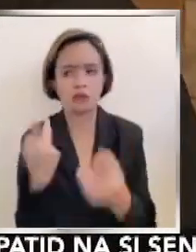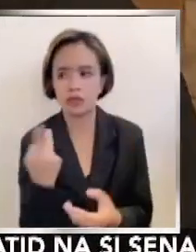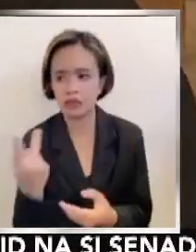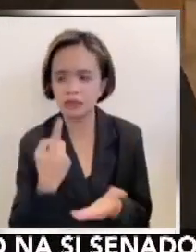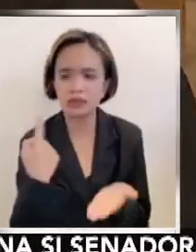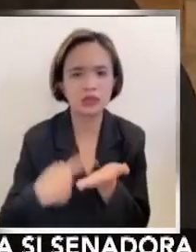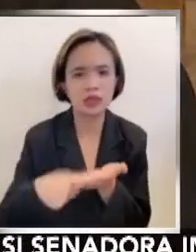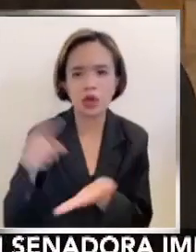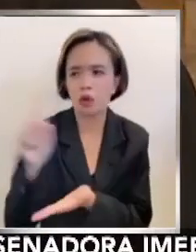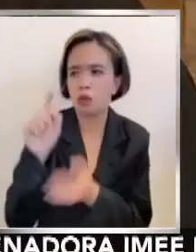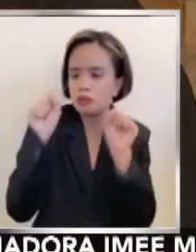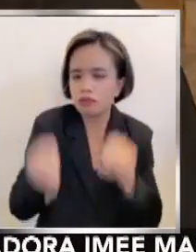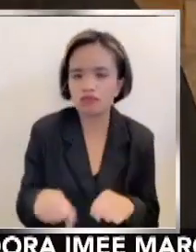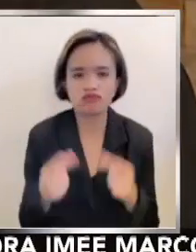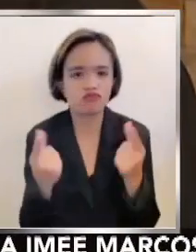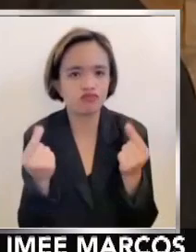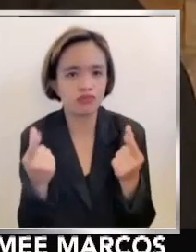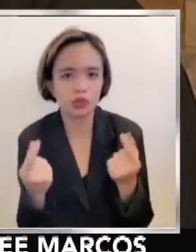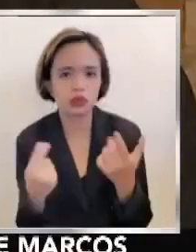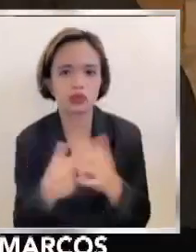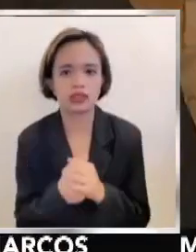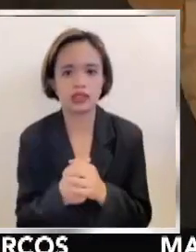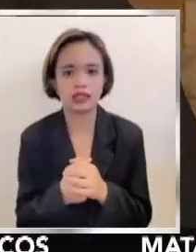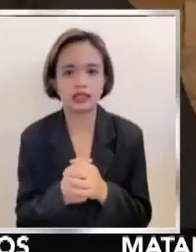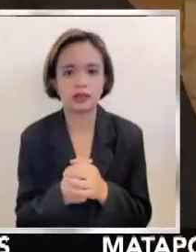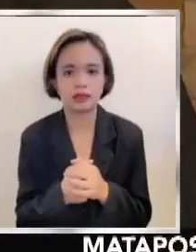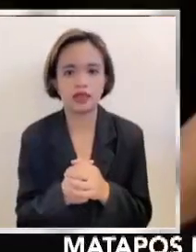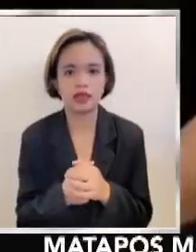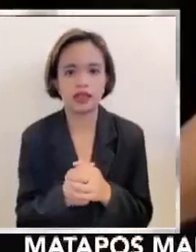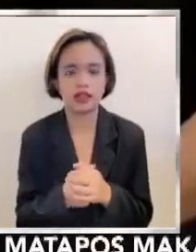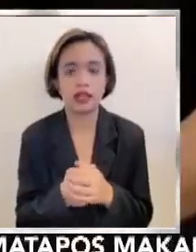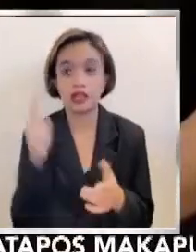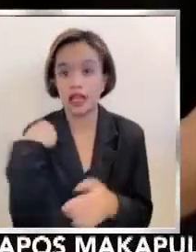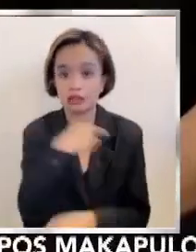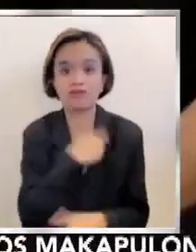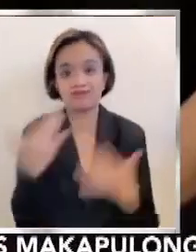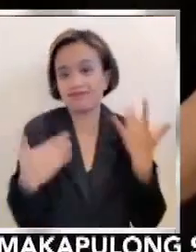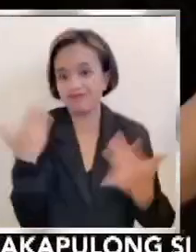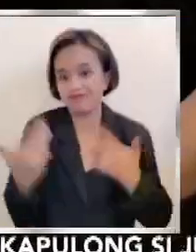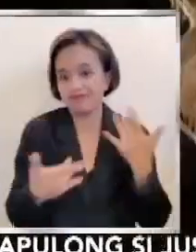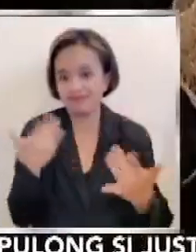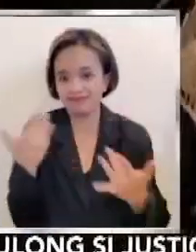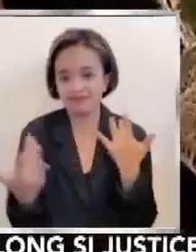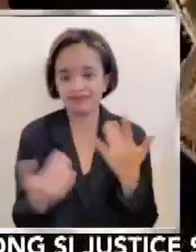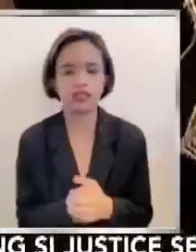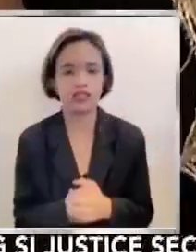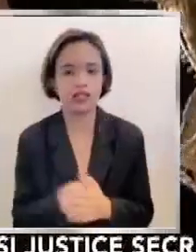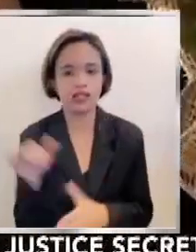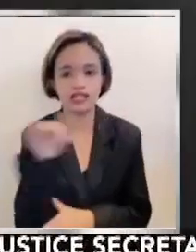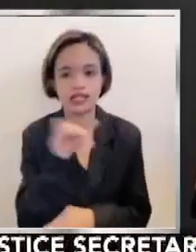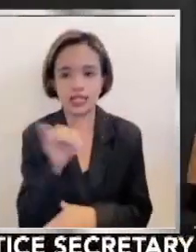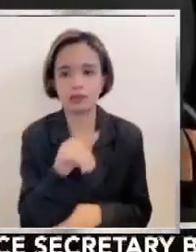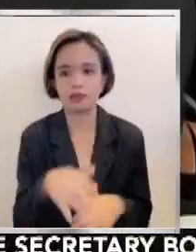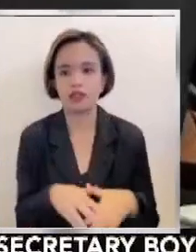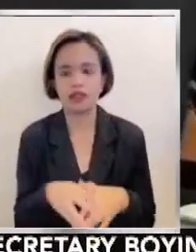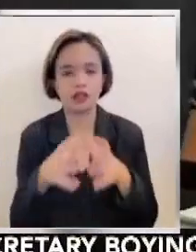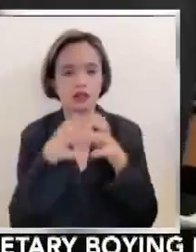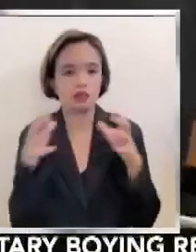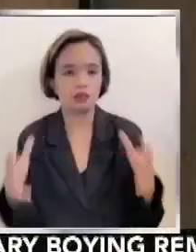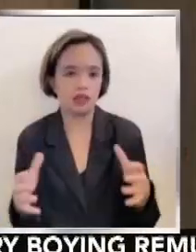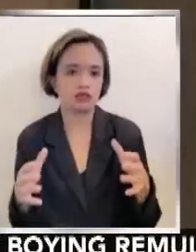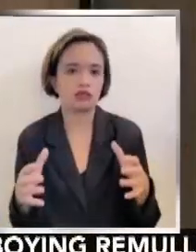no? Within synergy, within the network, and we're excited. At big breaks para sa iba pang Pinoy